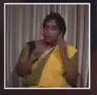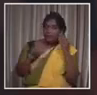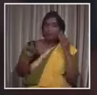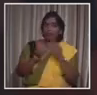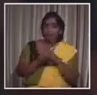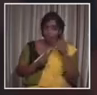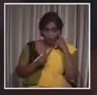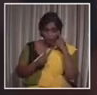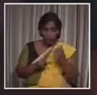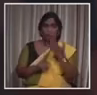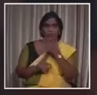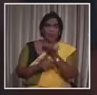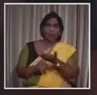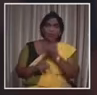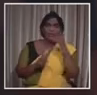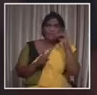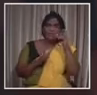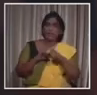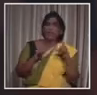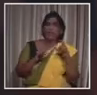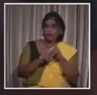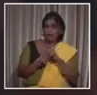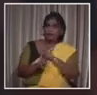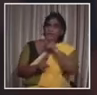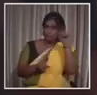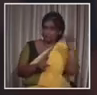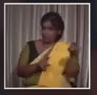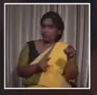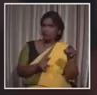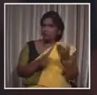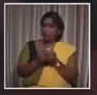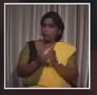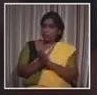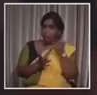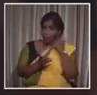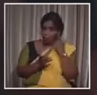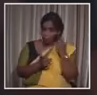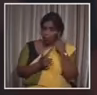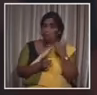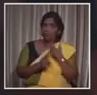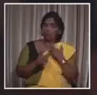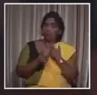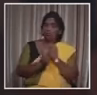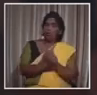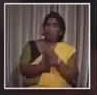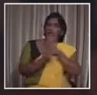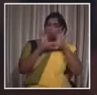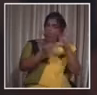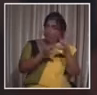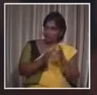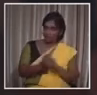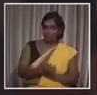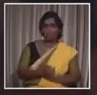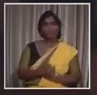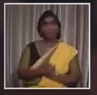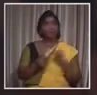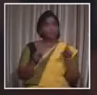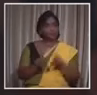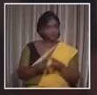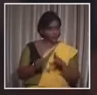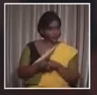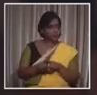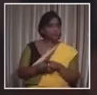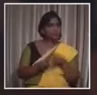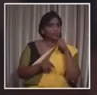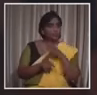එතුමා දන්නව නම් එතුමාට පුළුවන් CID එකට ගිහිල්ලා තමන්ගේ දන්න කාරණේ පිළිබඳව පරීක්ෂණ කටයුතු වල සහයෝගය දෙන්න. ඒ වගේම තමයි